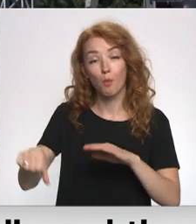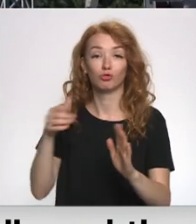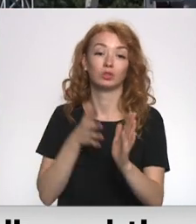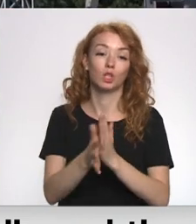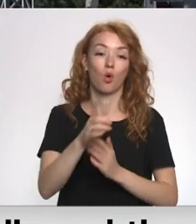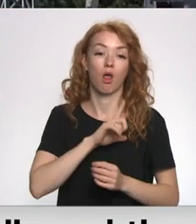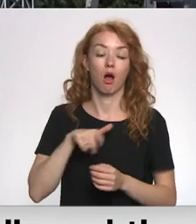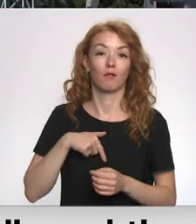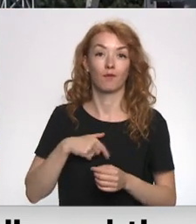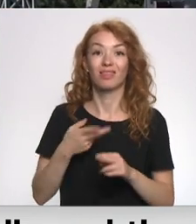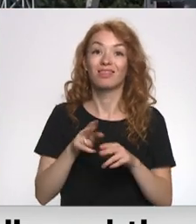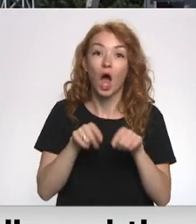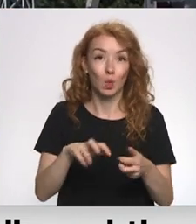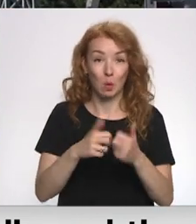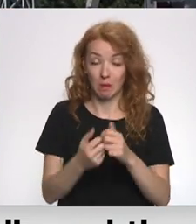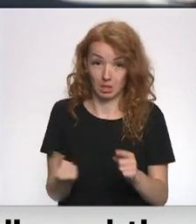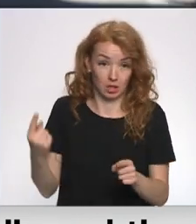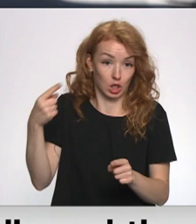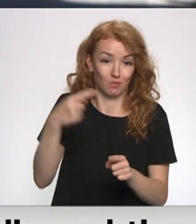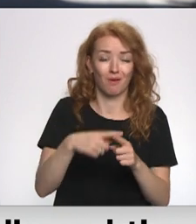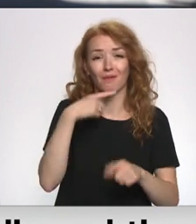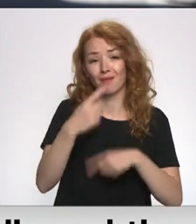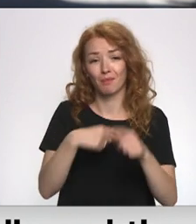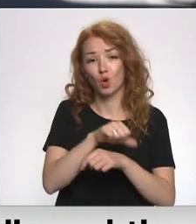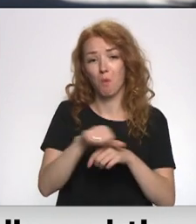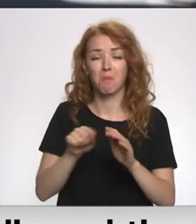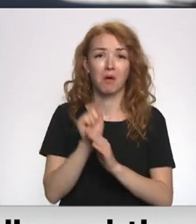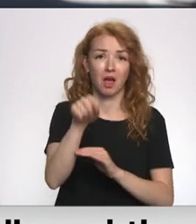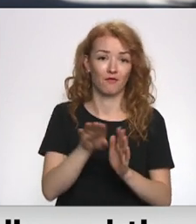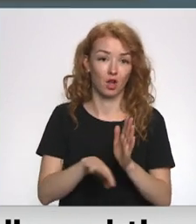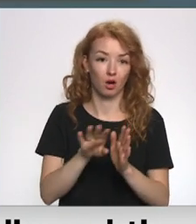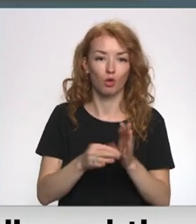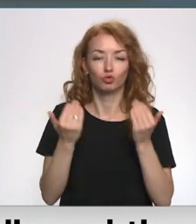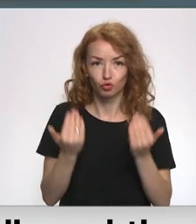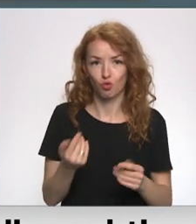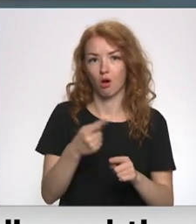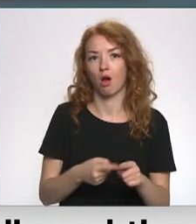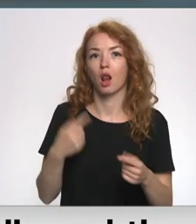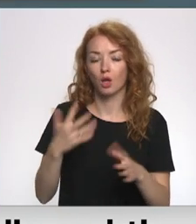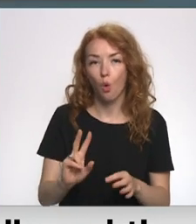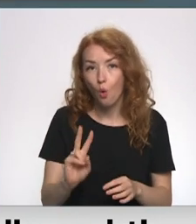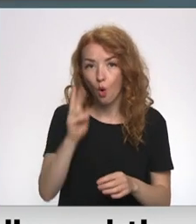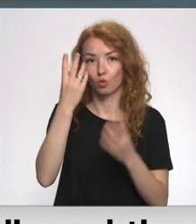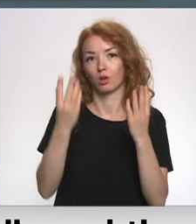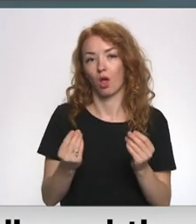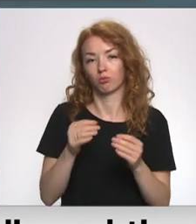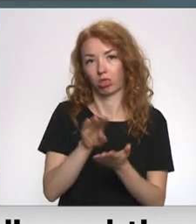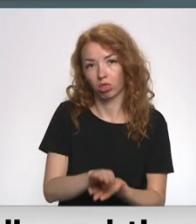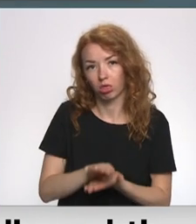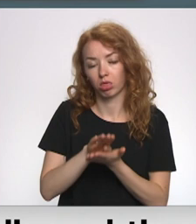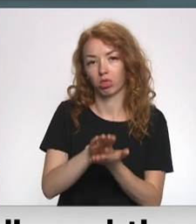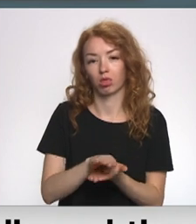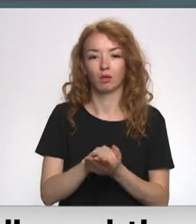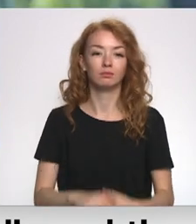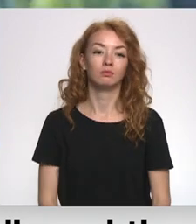Latviju. Līdz šim šādu problēmu nebija. Vienmēr robežu šķērsoju normāli. Šoreiz tā sanāca, ka jau 2 diennakti šeit stāvam. 2 sutki